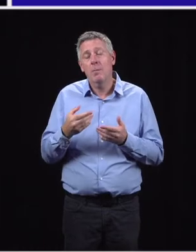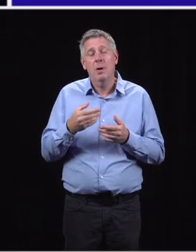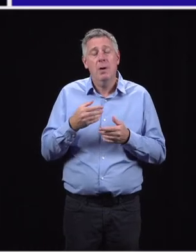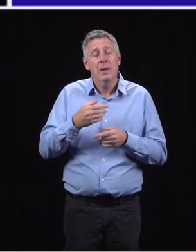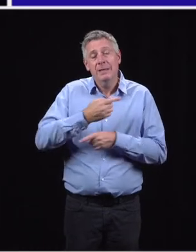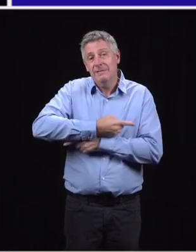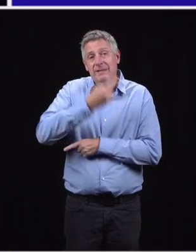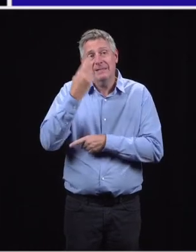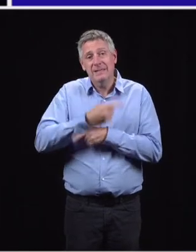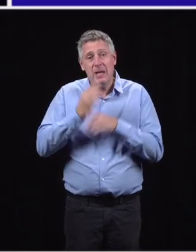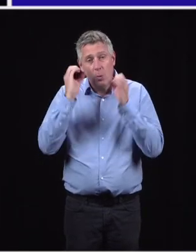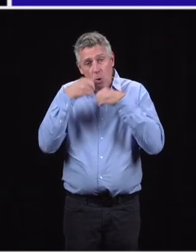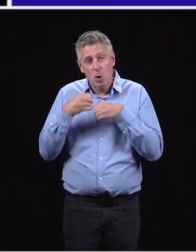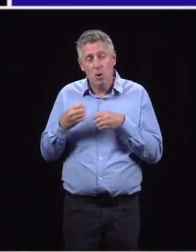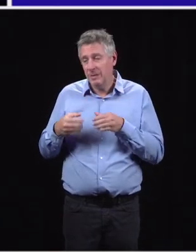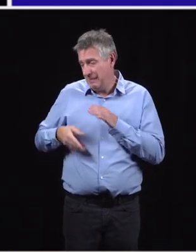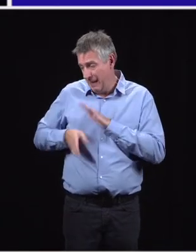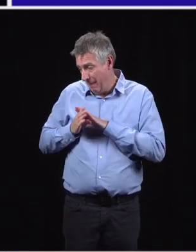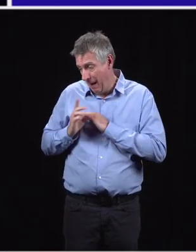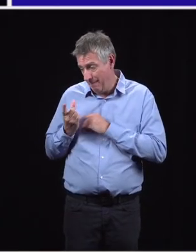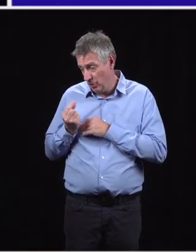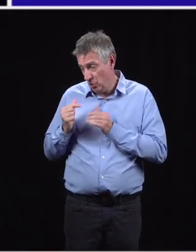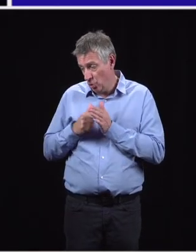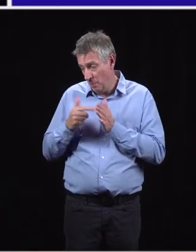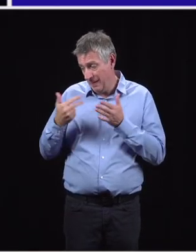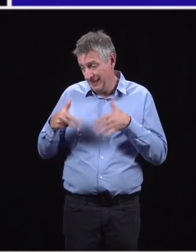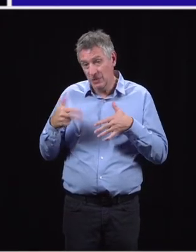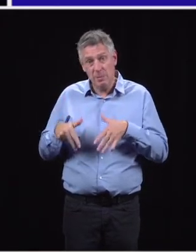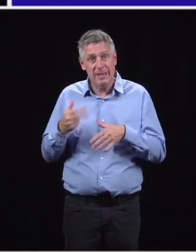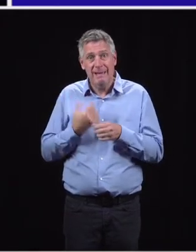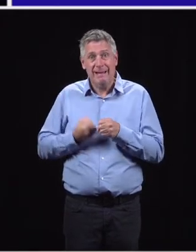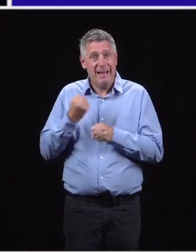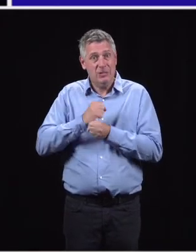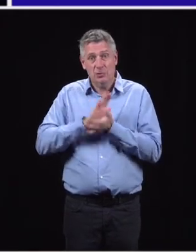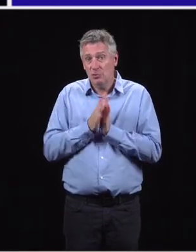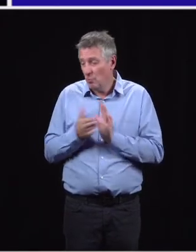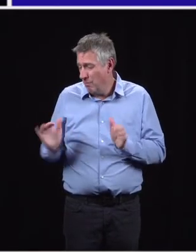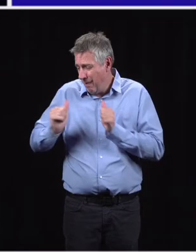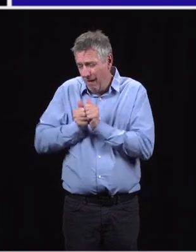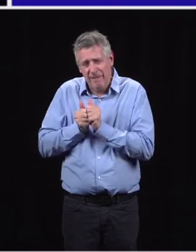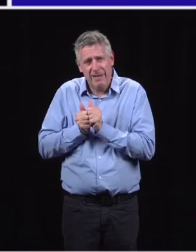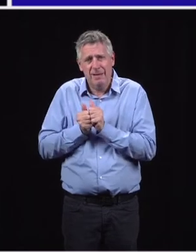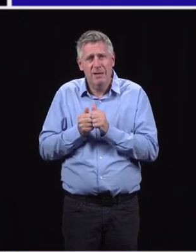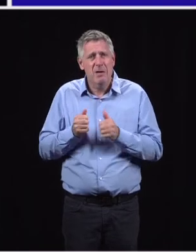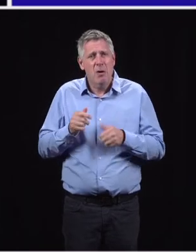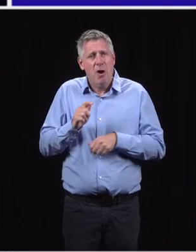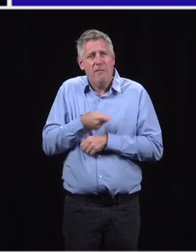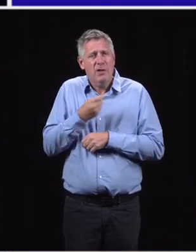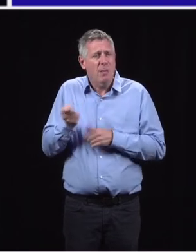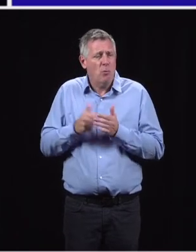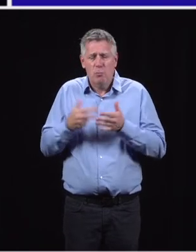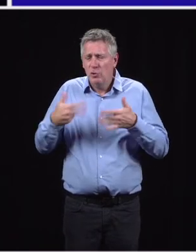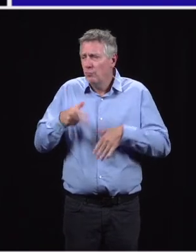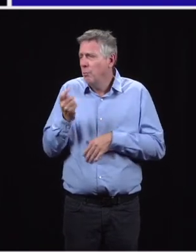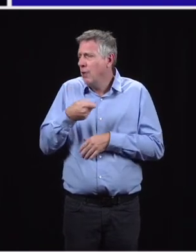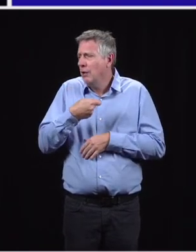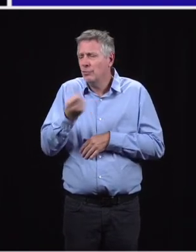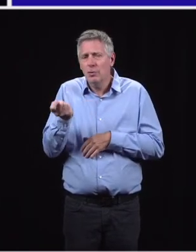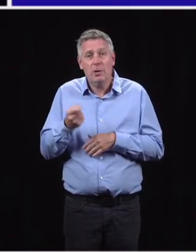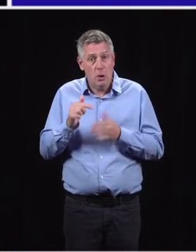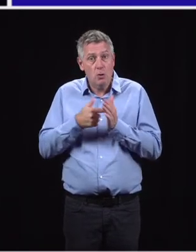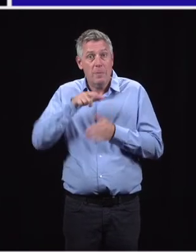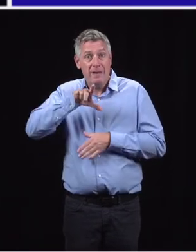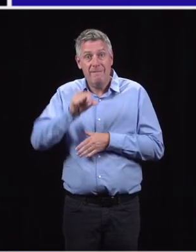on a été partenaire dès 2018 dès les débuts de l'association c'était une évidence en 2018 c'était aussi une évidence en 2020 quand Mounira